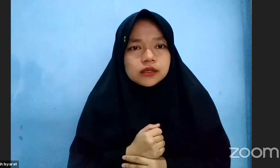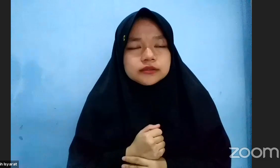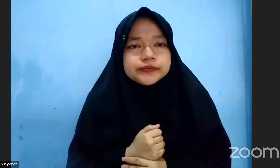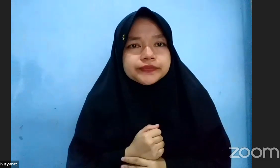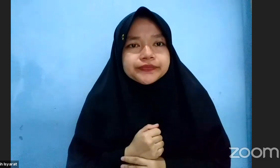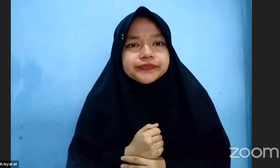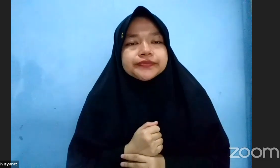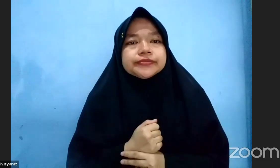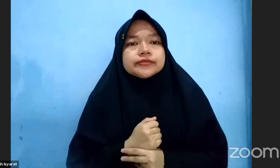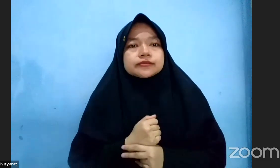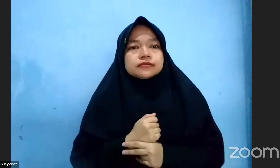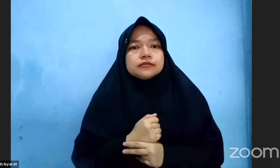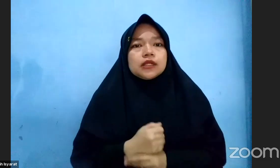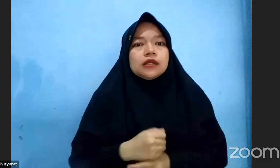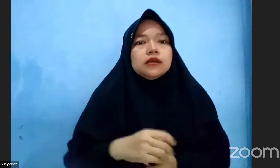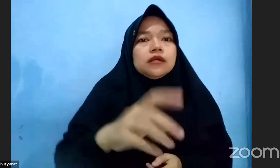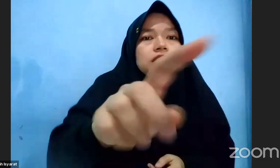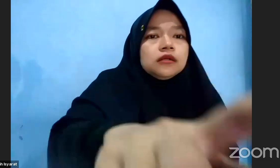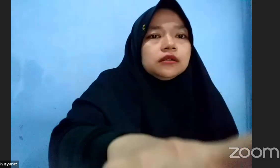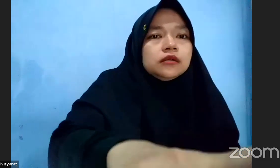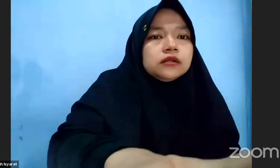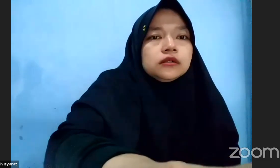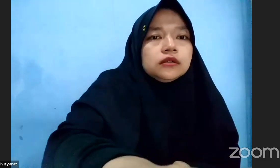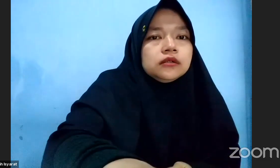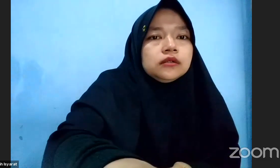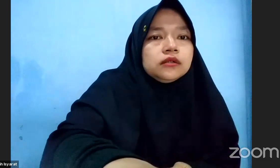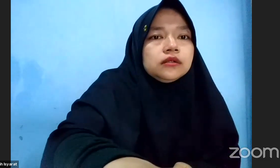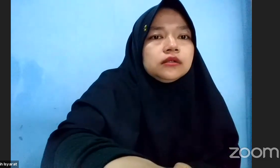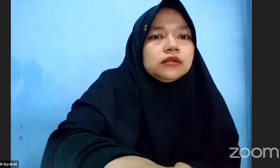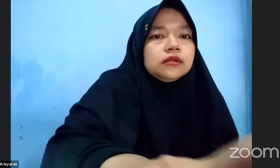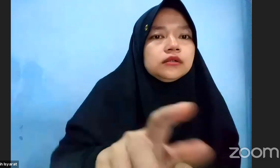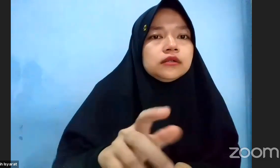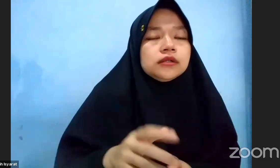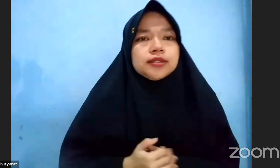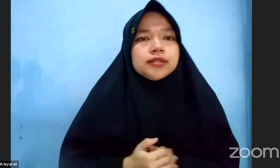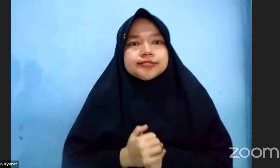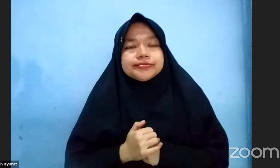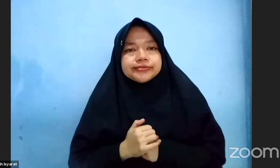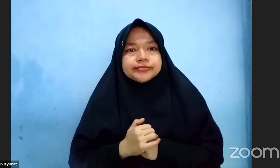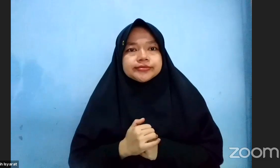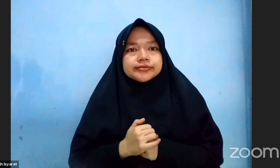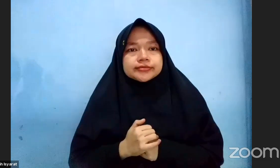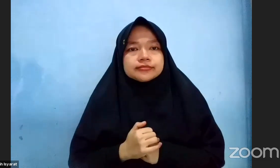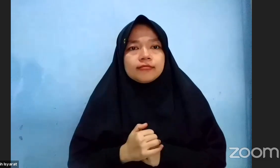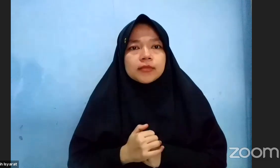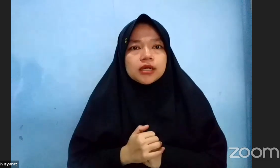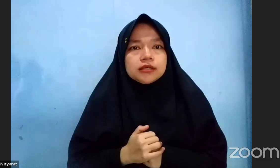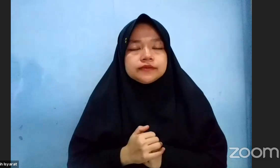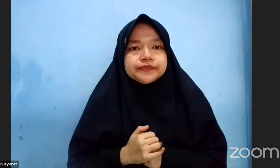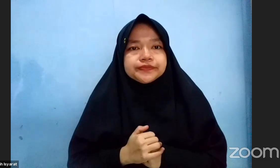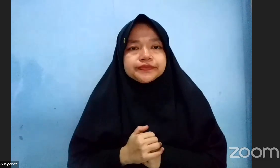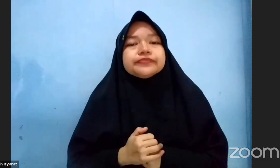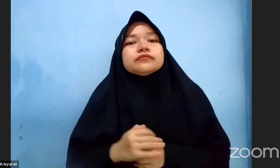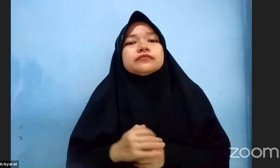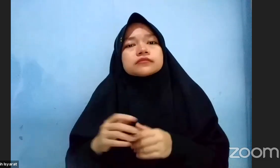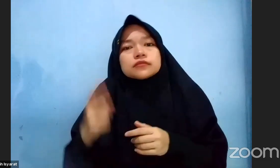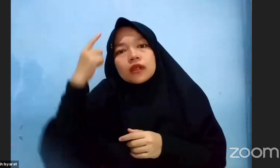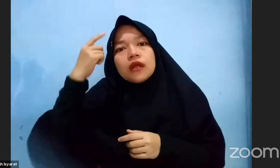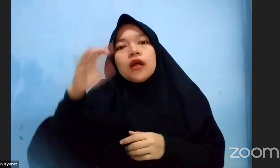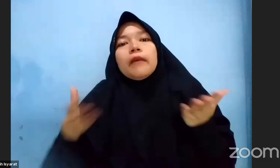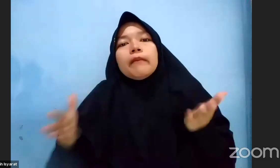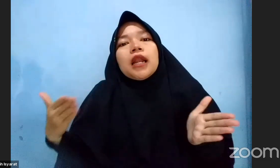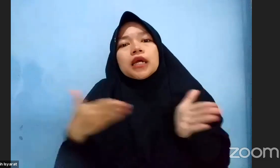jadi akan memang sudah umur SMA itu beda tapi kalau tingkat yang dasar sekali PAUD ini